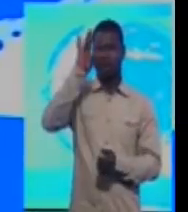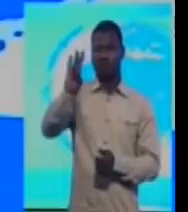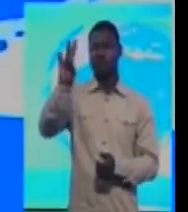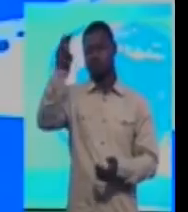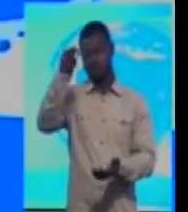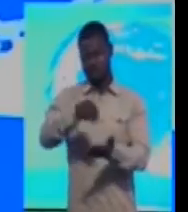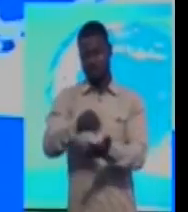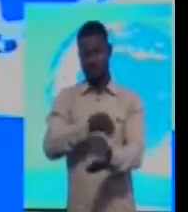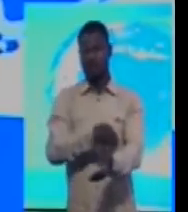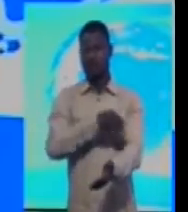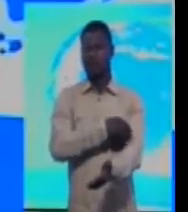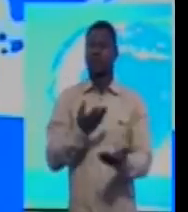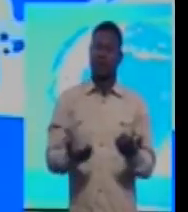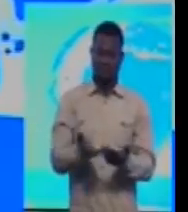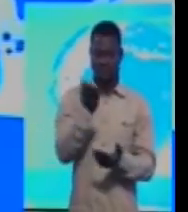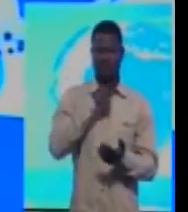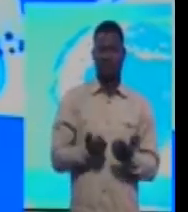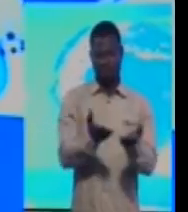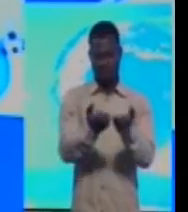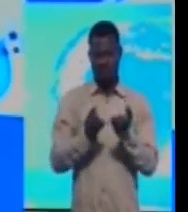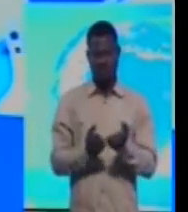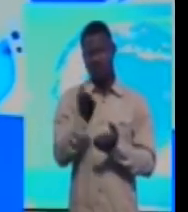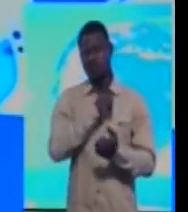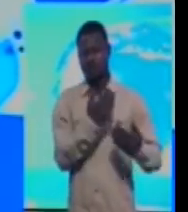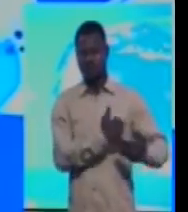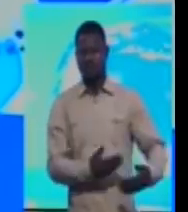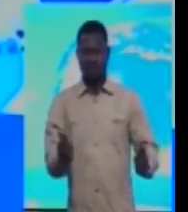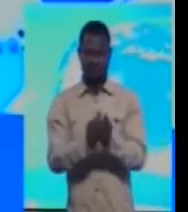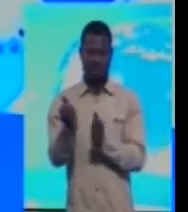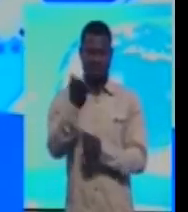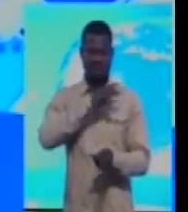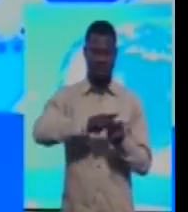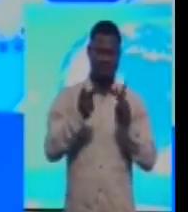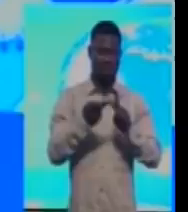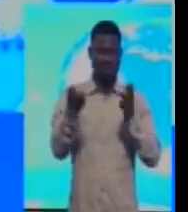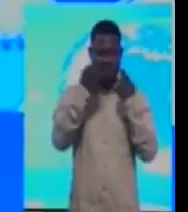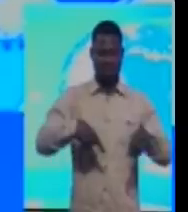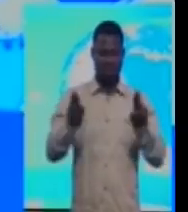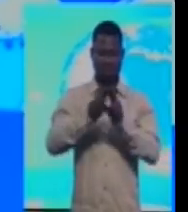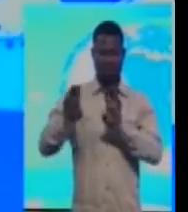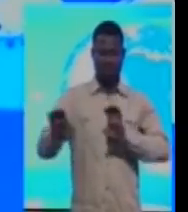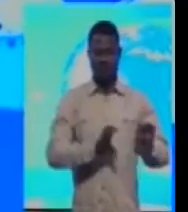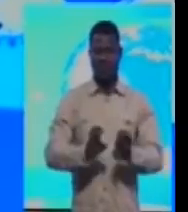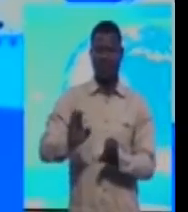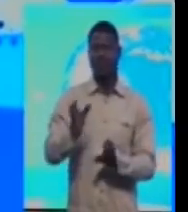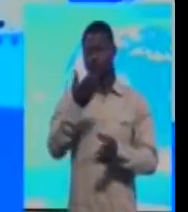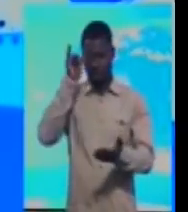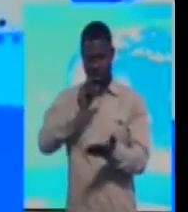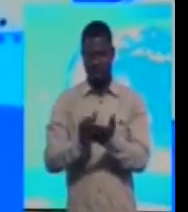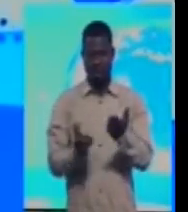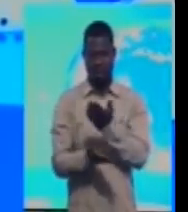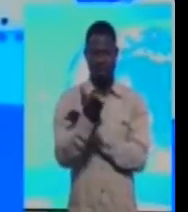recherché auprès des partenaires au développement. Une rencontre s'est ouverte ce matin à ce sujet. Nous voyons les